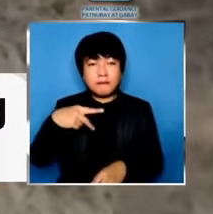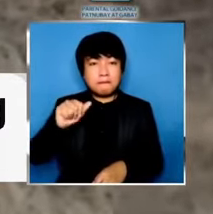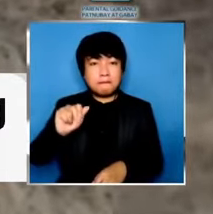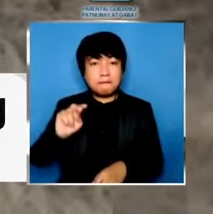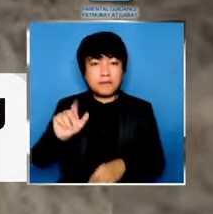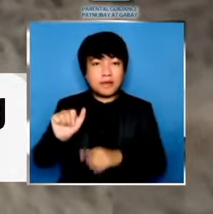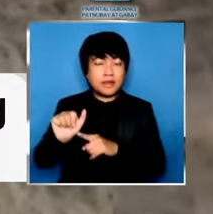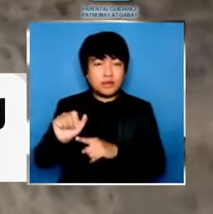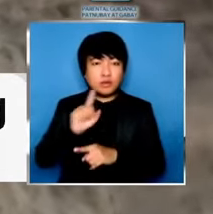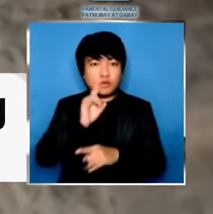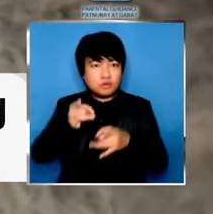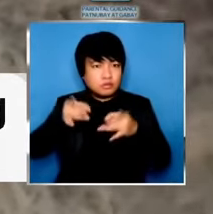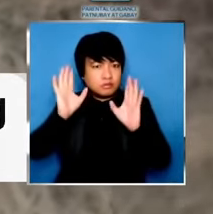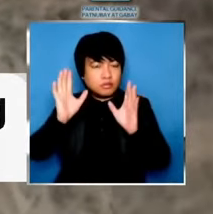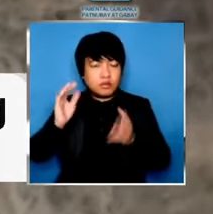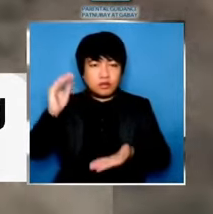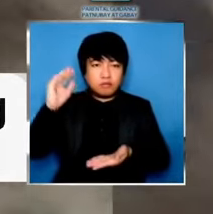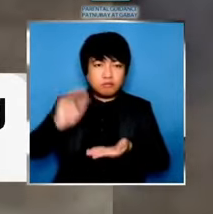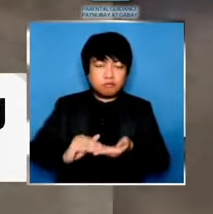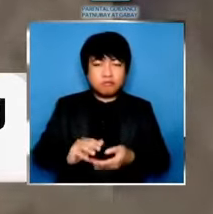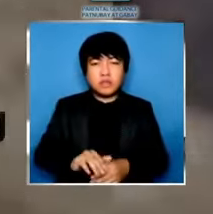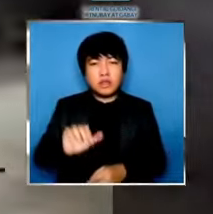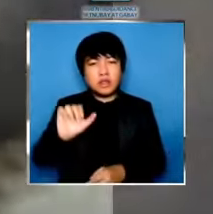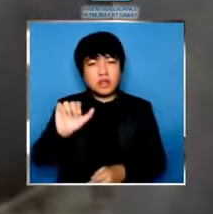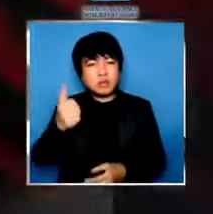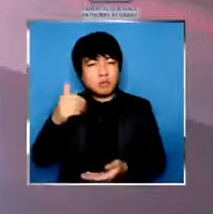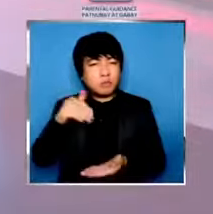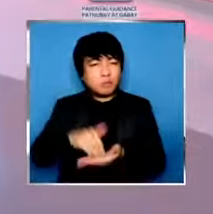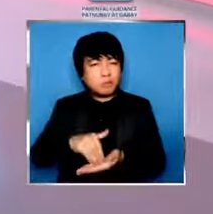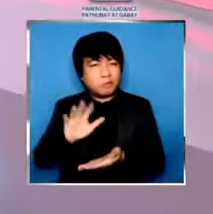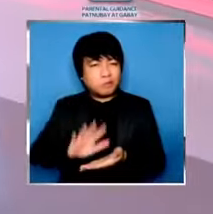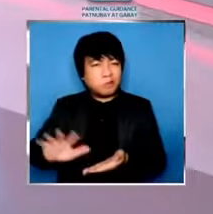10,000 na lang kasi ang kanilang bilang sa buong mundo.